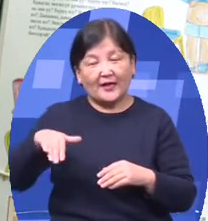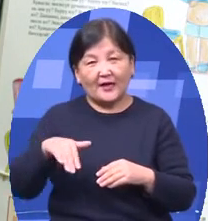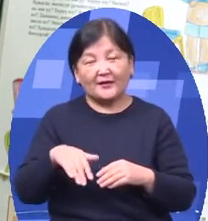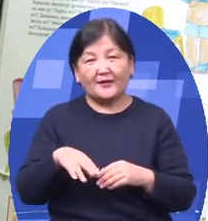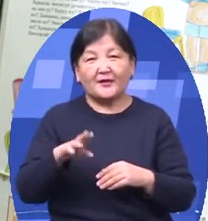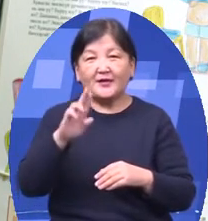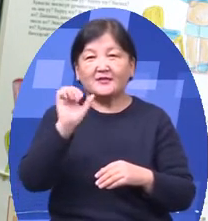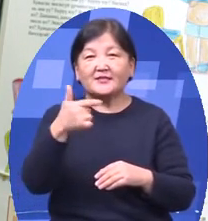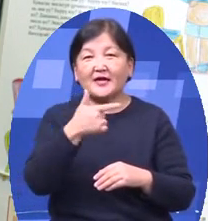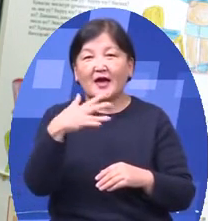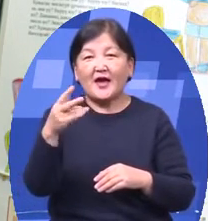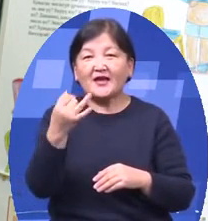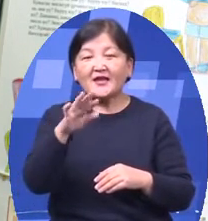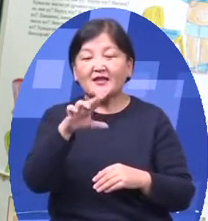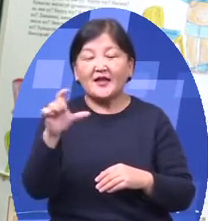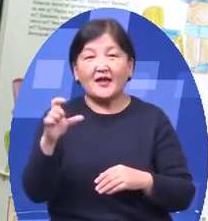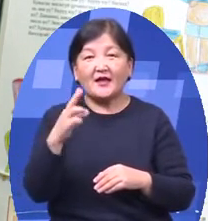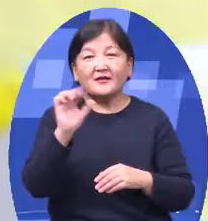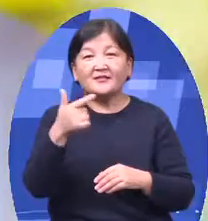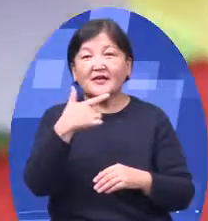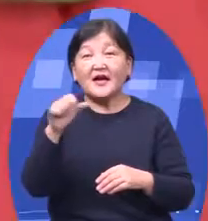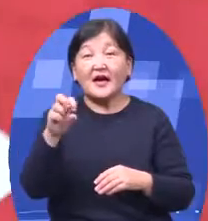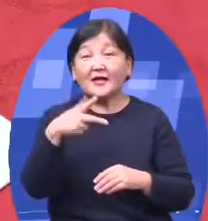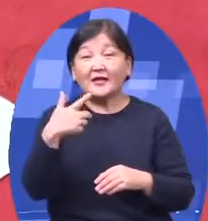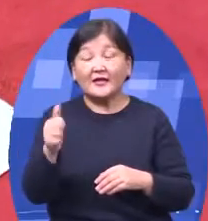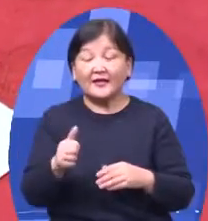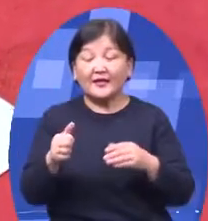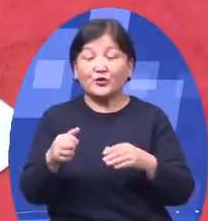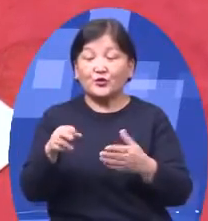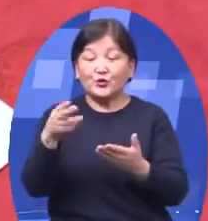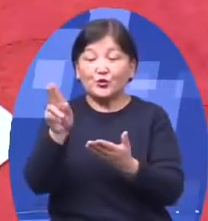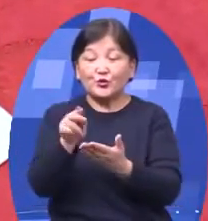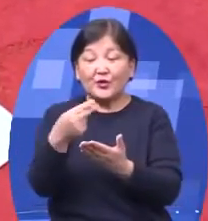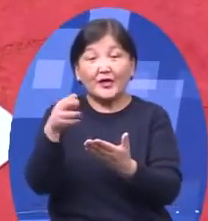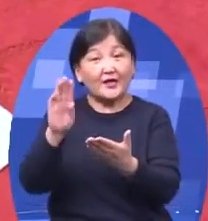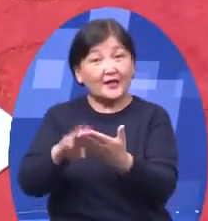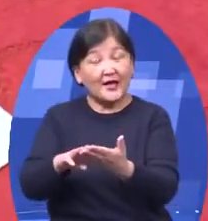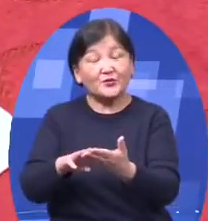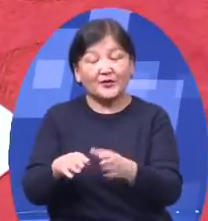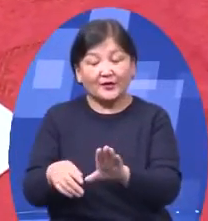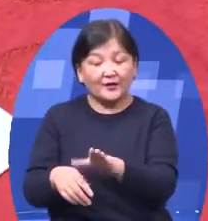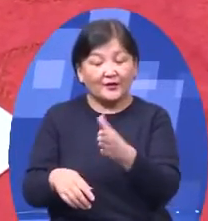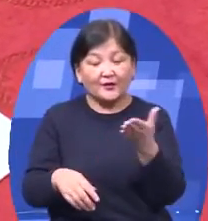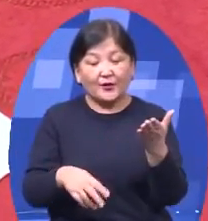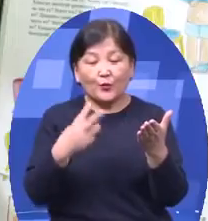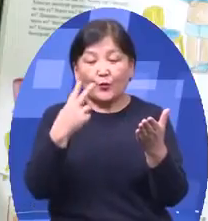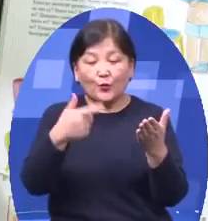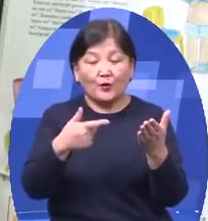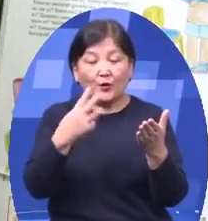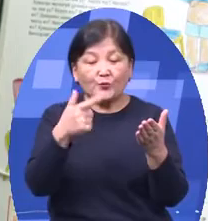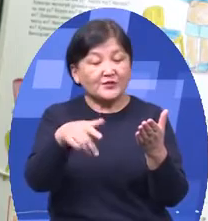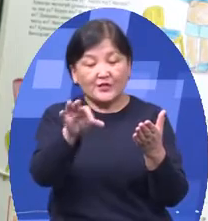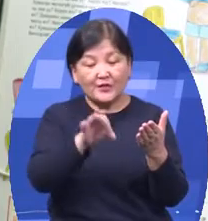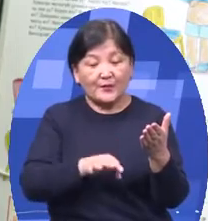Харин дараад нь цагаалганы зургийг наалаа. Багших нь хийж байгаа ном зурагт ном учраас ямар ч үг үсэг